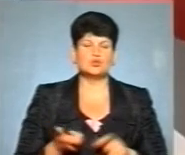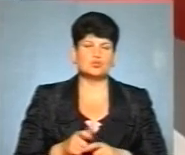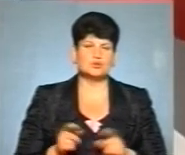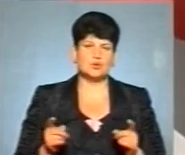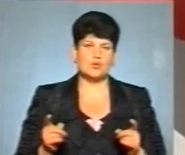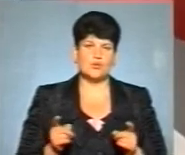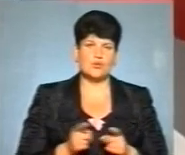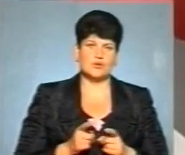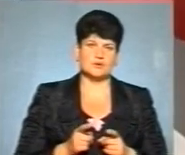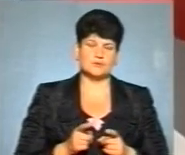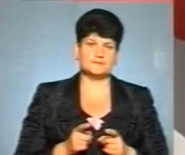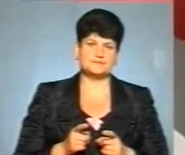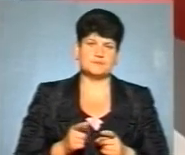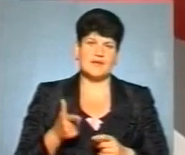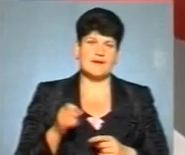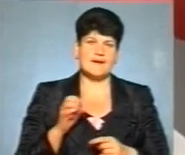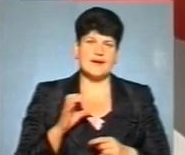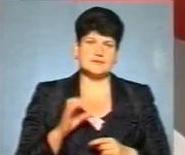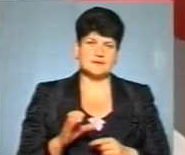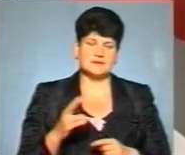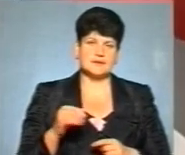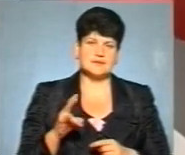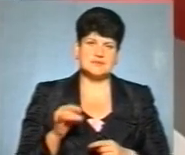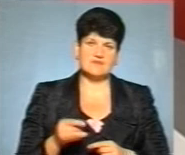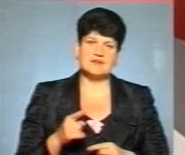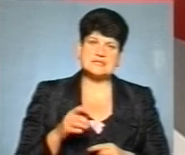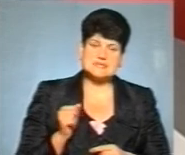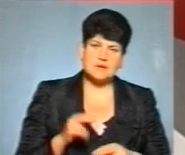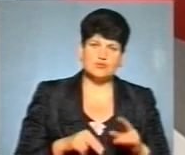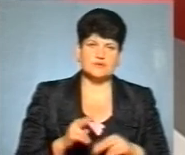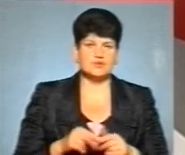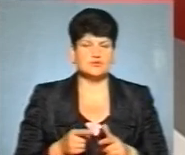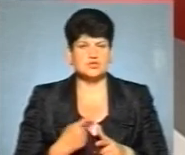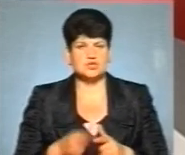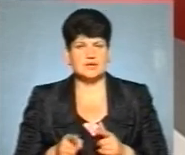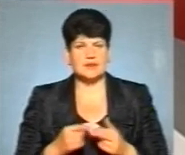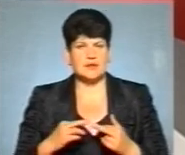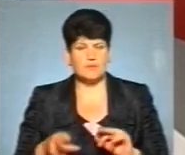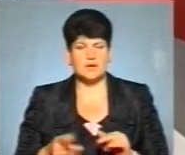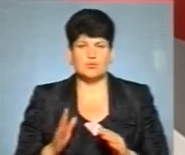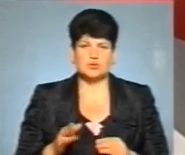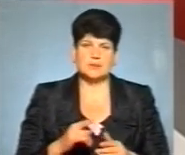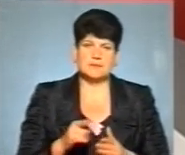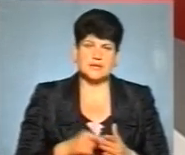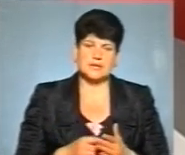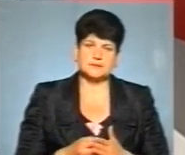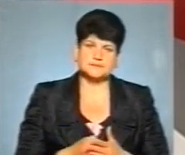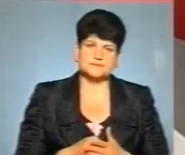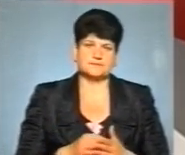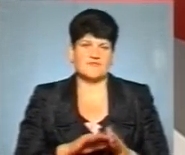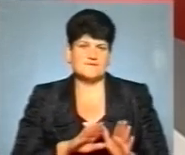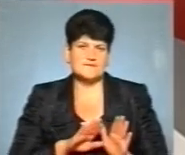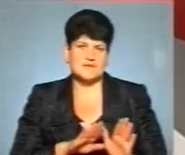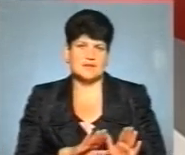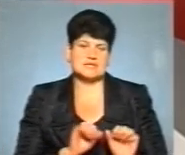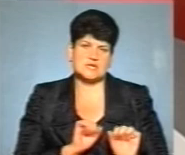стосується ГЕСів на Дністрі. Чи ви за їхнє будівництво, чи ви навпаки будете це питання лобіювати, відсторонювати і